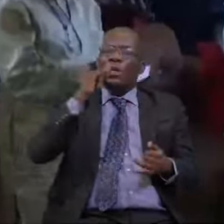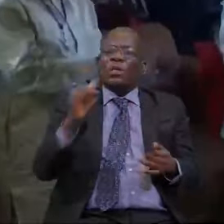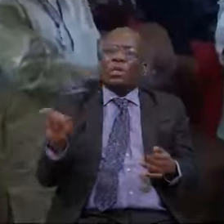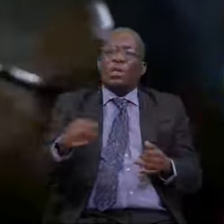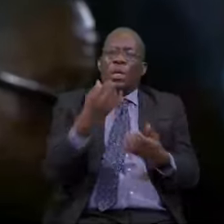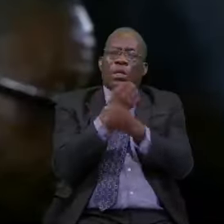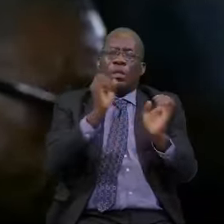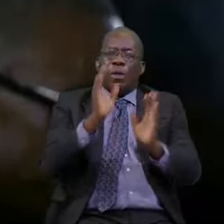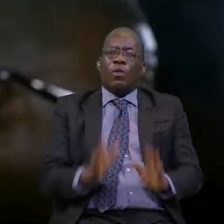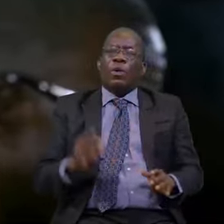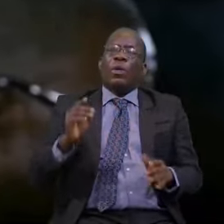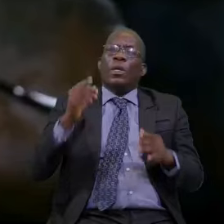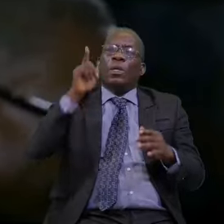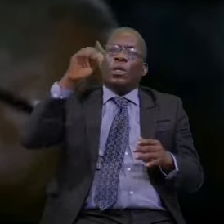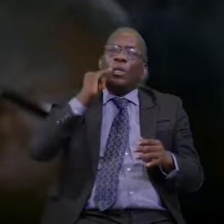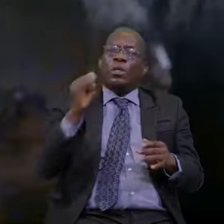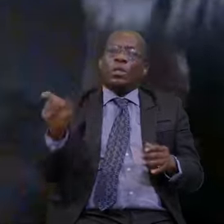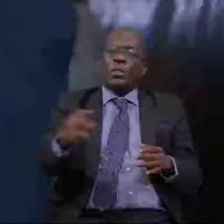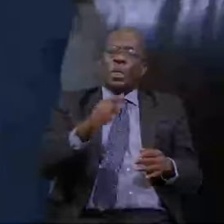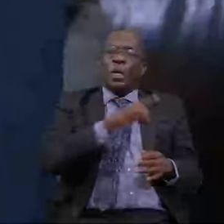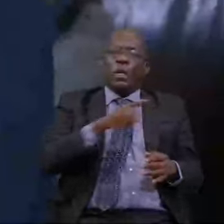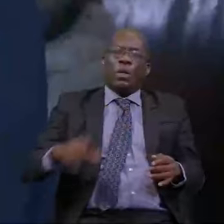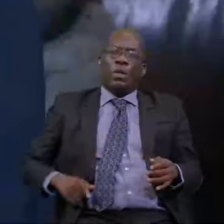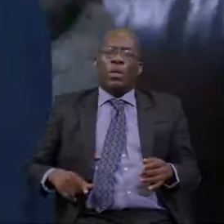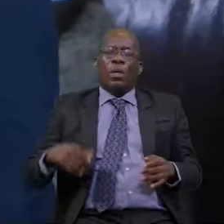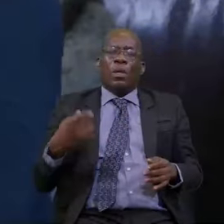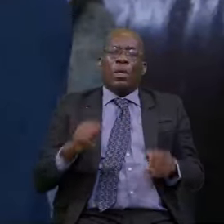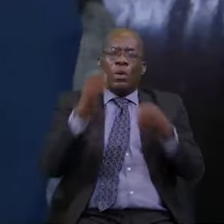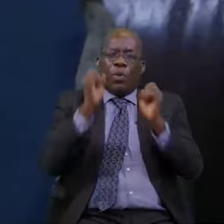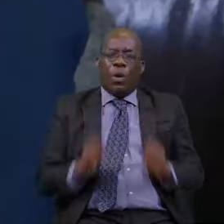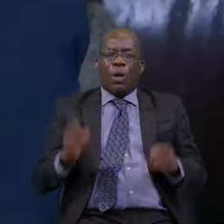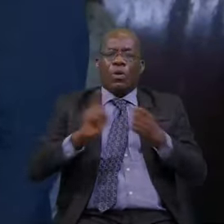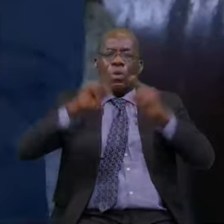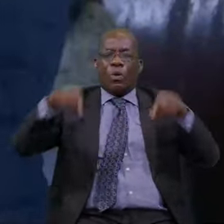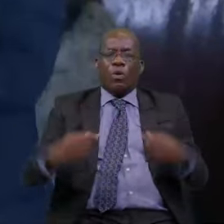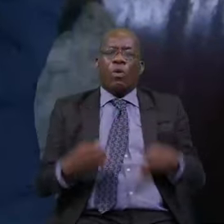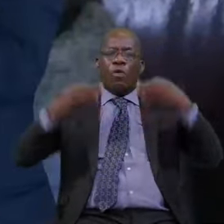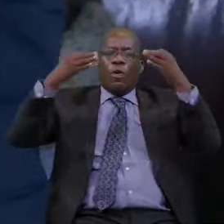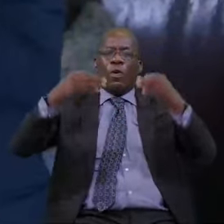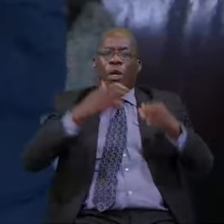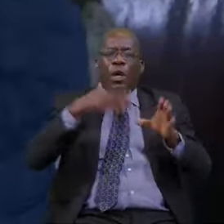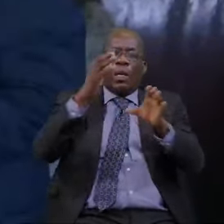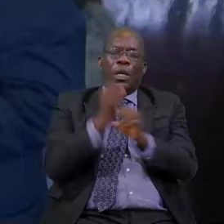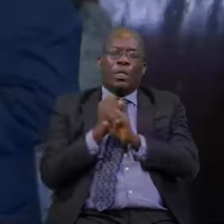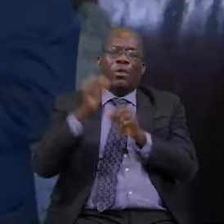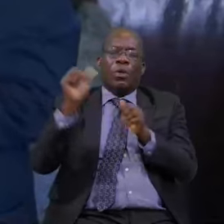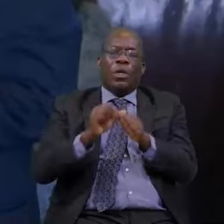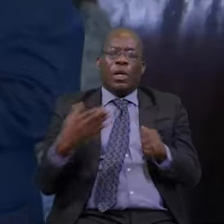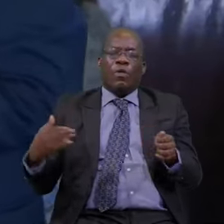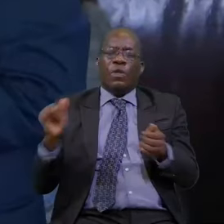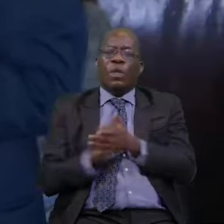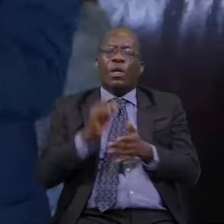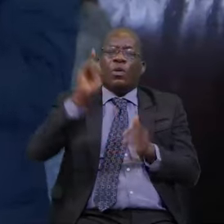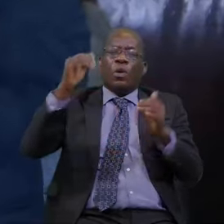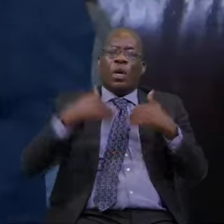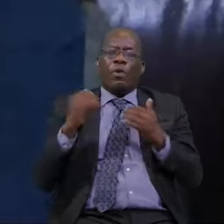maintenant leur Seigneur et la puissance d'aller et de réaliser, réussir, faire tout ce que